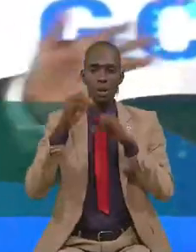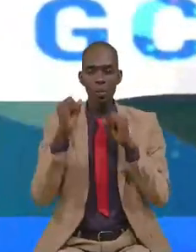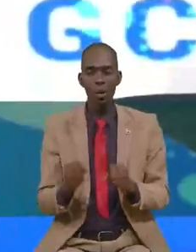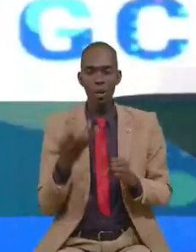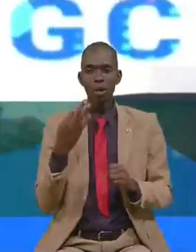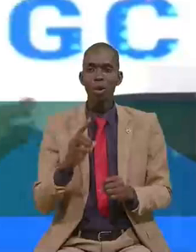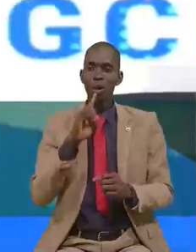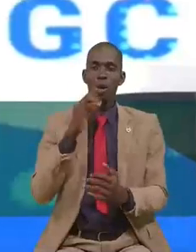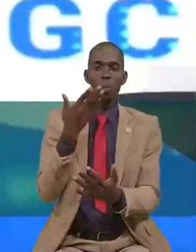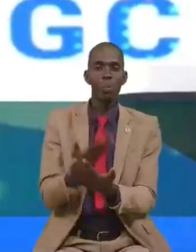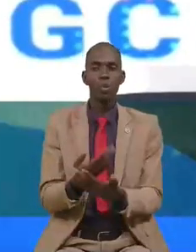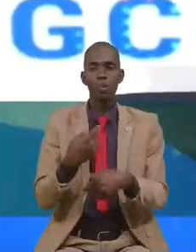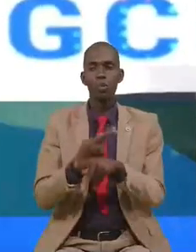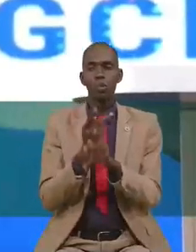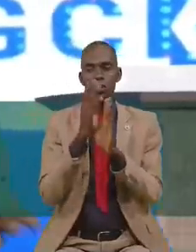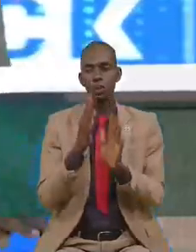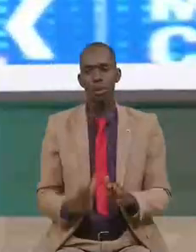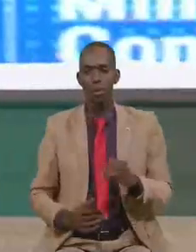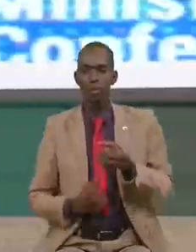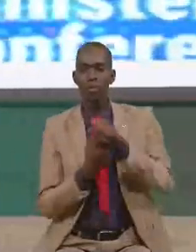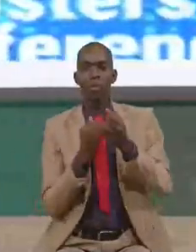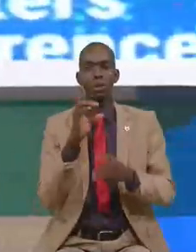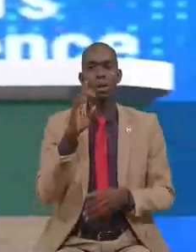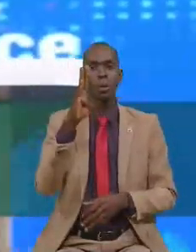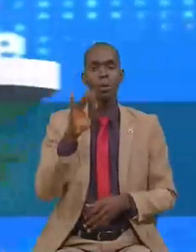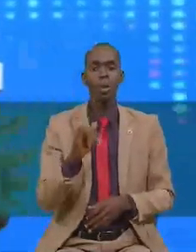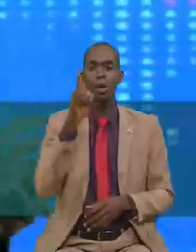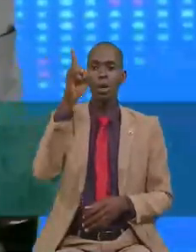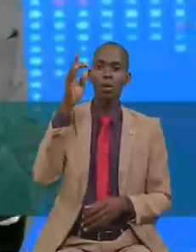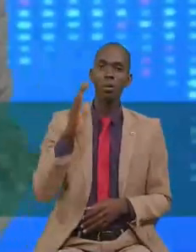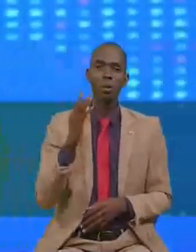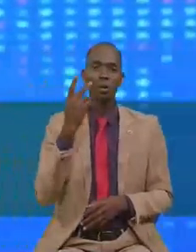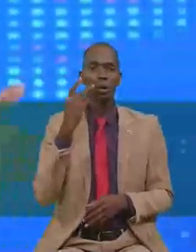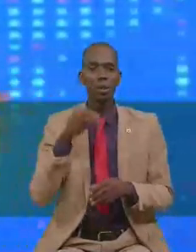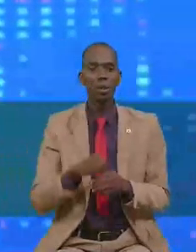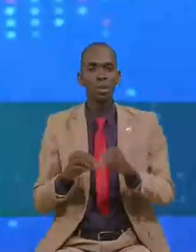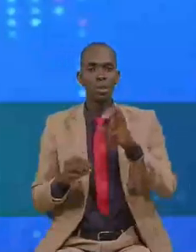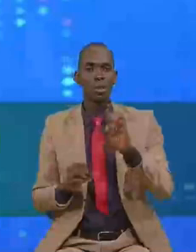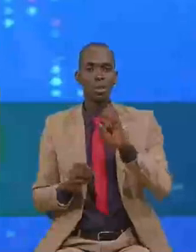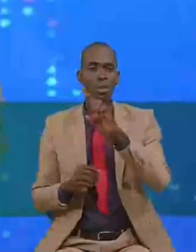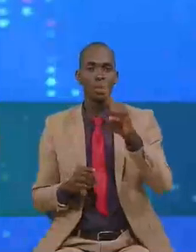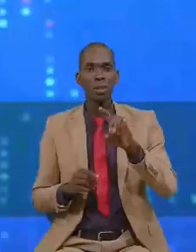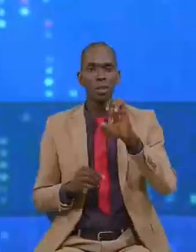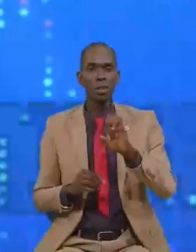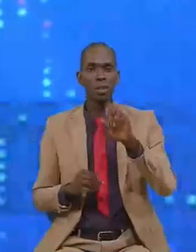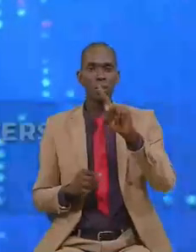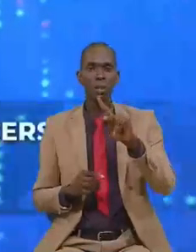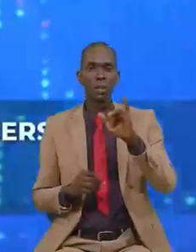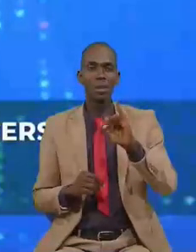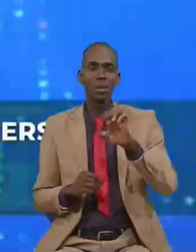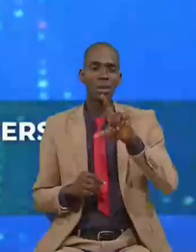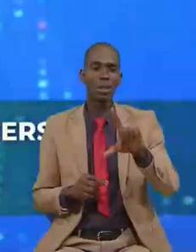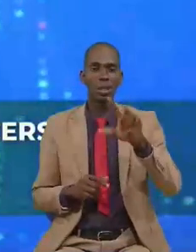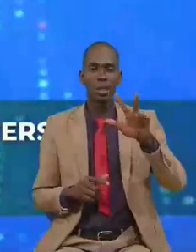Alors, troisième élément, la puissance dominante des producteurs de preuves soutenus par Dieu. Ézéchiel 37, verset